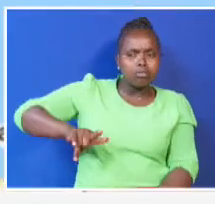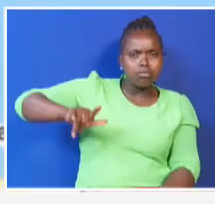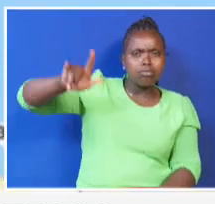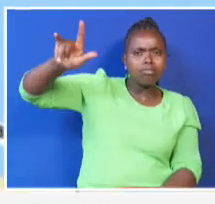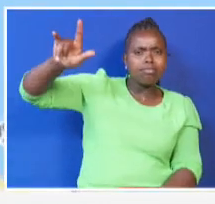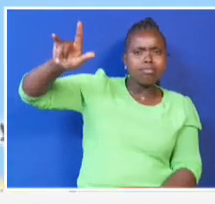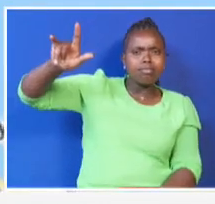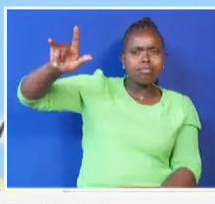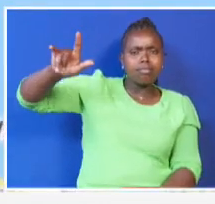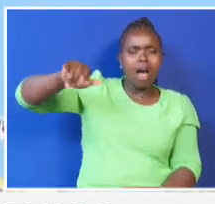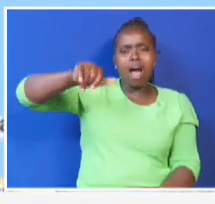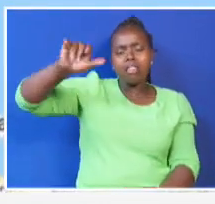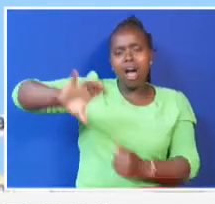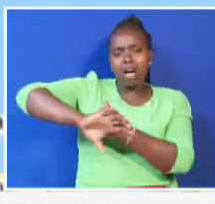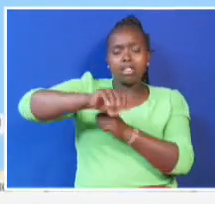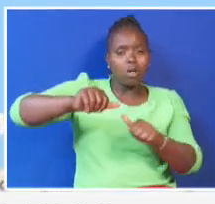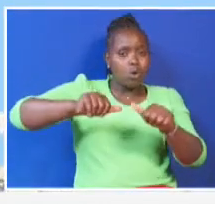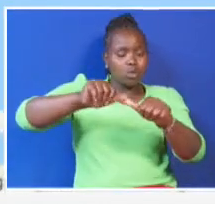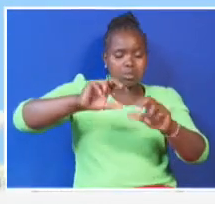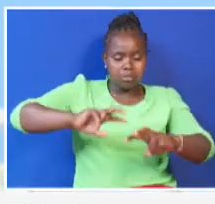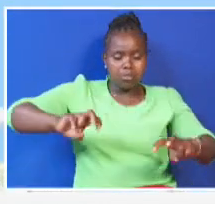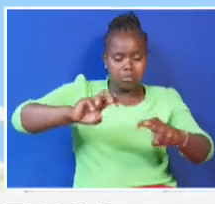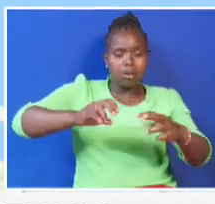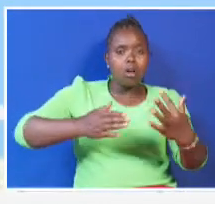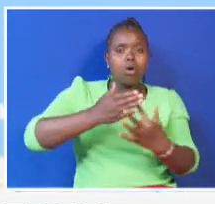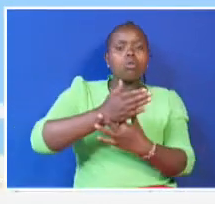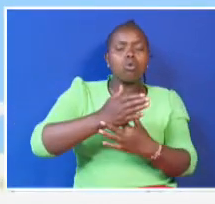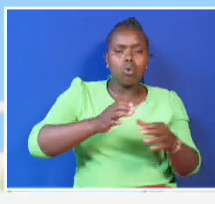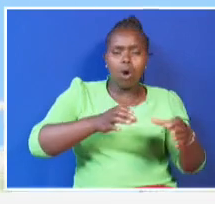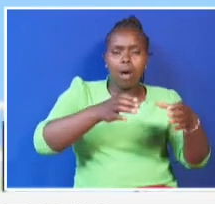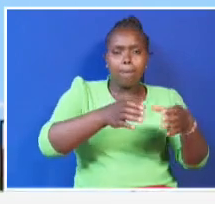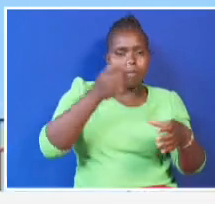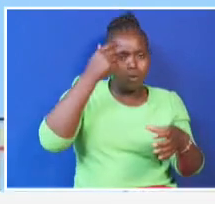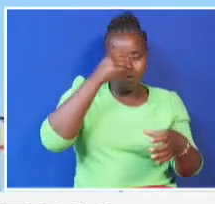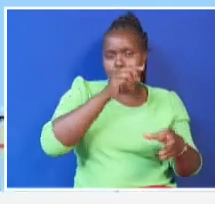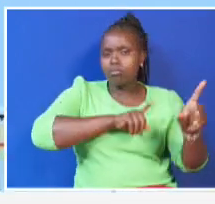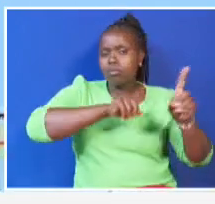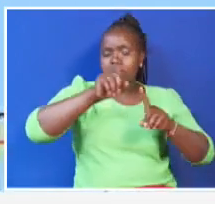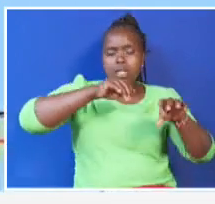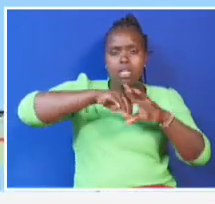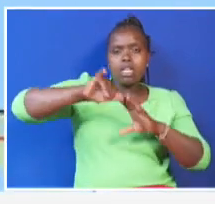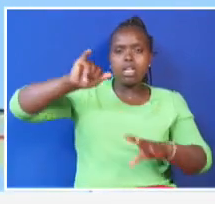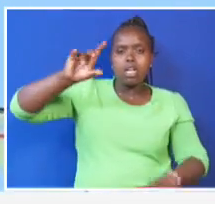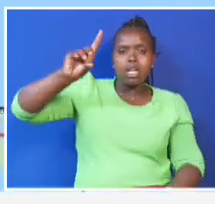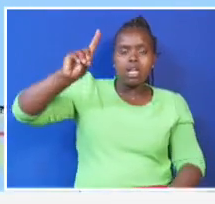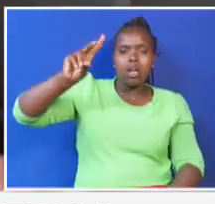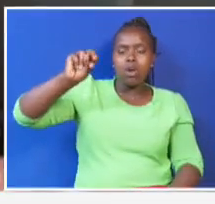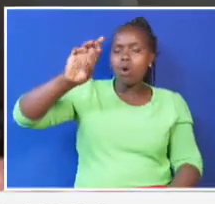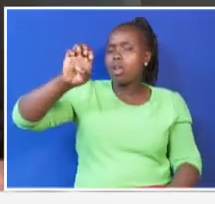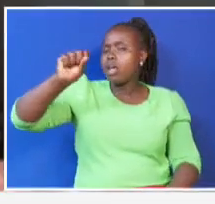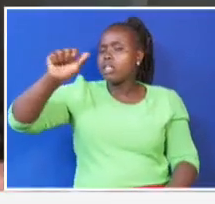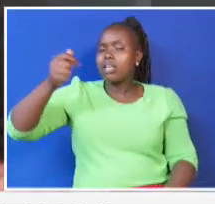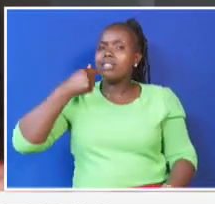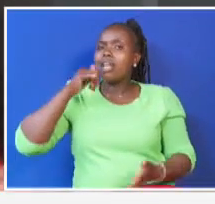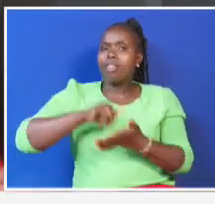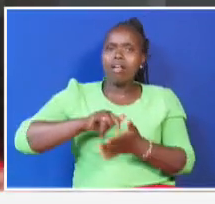kuelekea Pontianak zinaendelea. Kulingana na kiongozi wa kamati ya kitaifa kuhusu safari nchini Indonesia, Suryanto Kayono, ndege